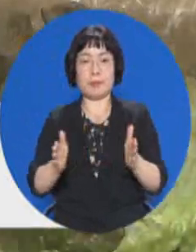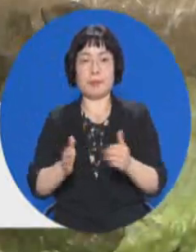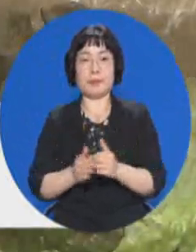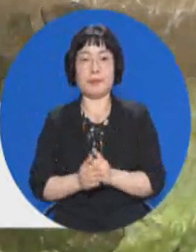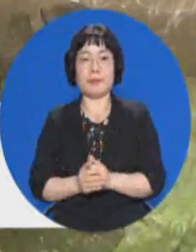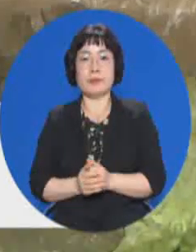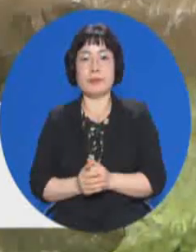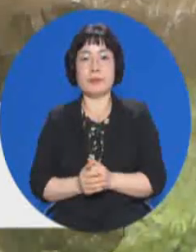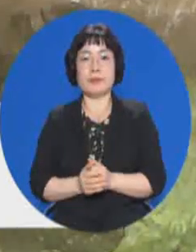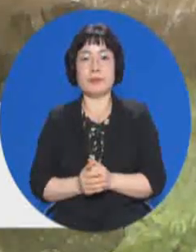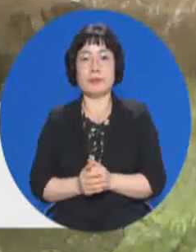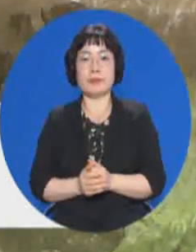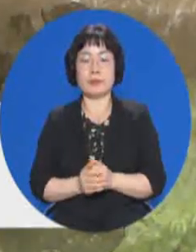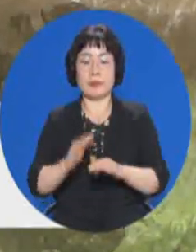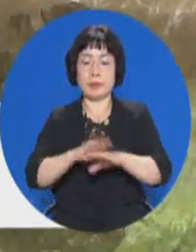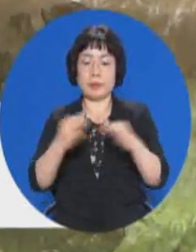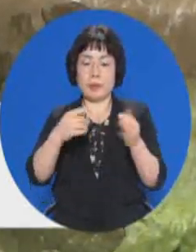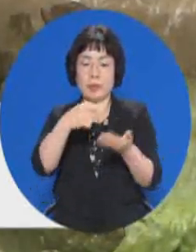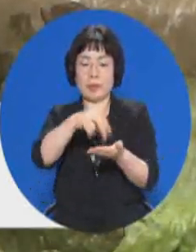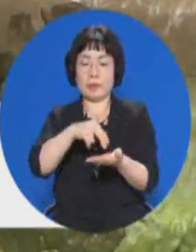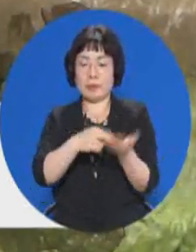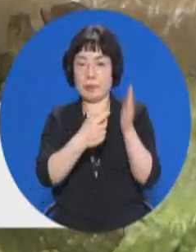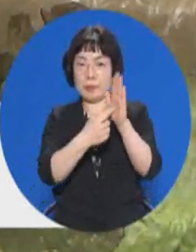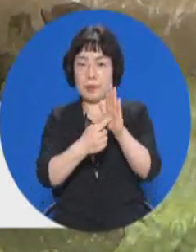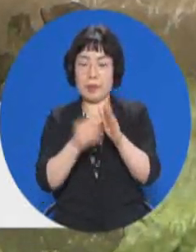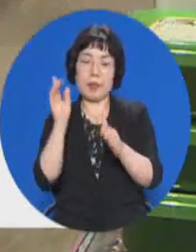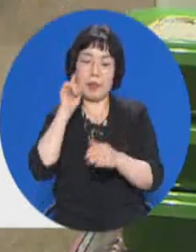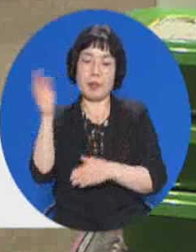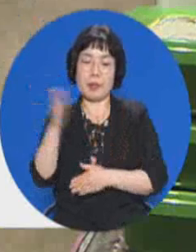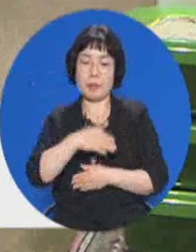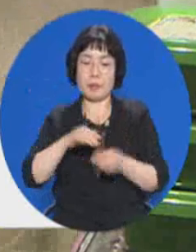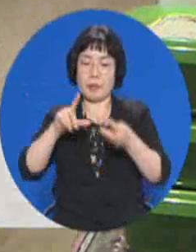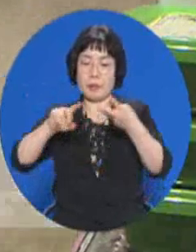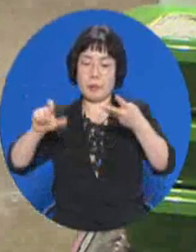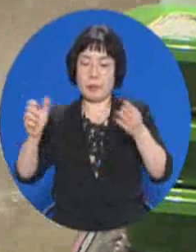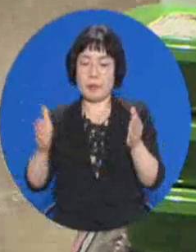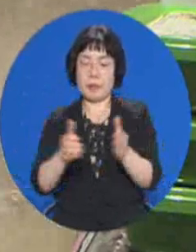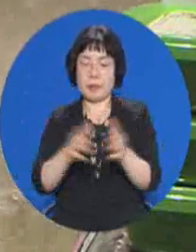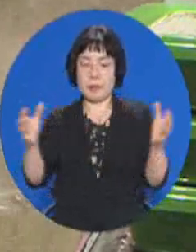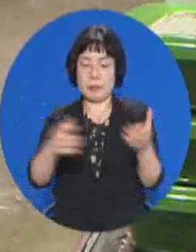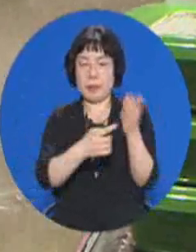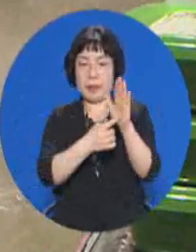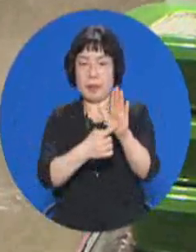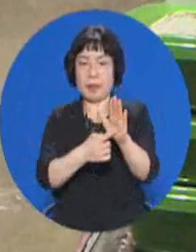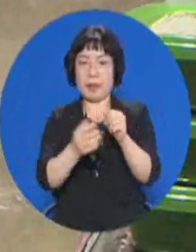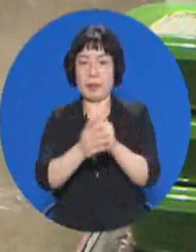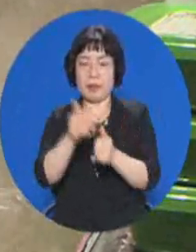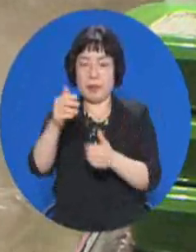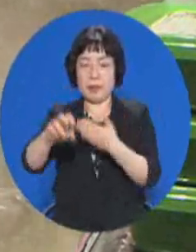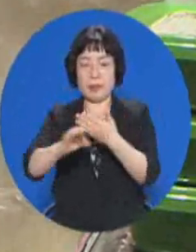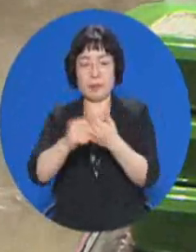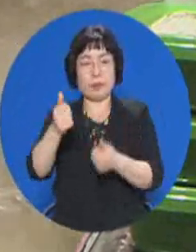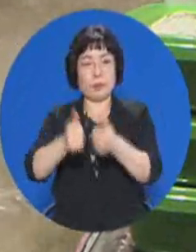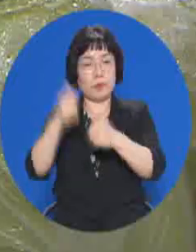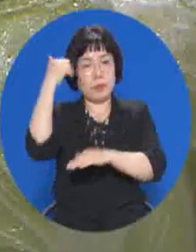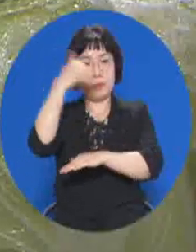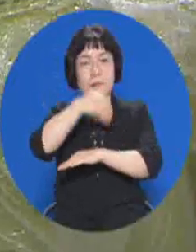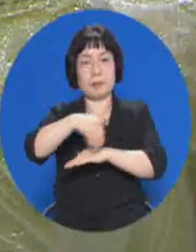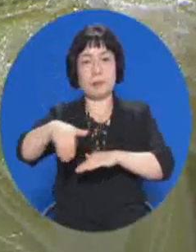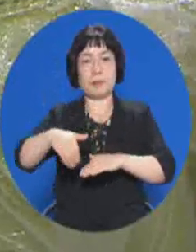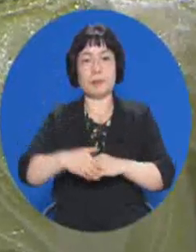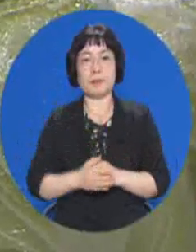밝혔습니다. 농협은 내일부터 오는 15일까지 1차 리셀러 모집을 받고 시범 운영에 들어갈